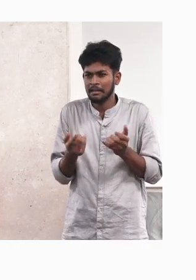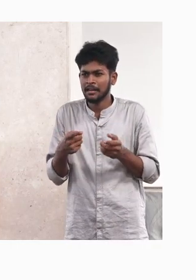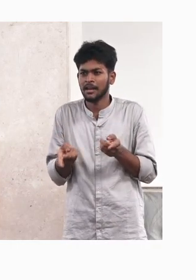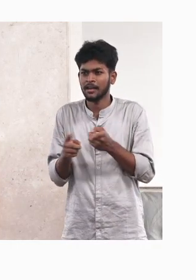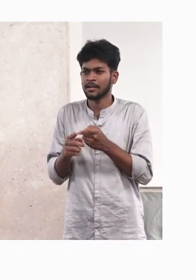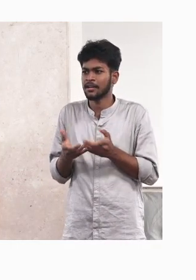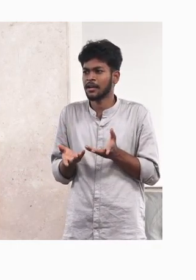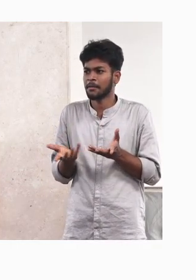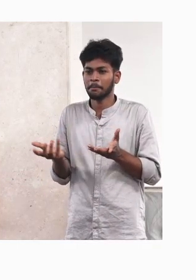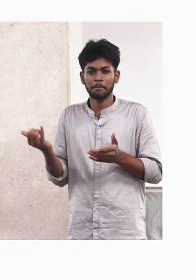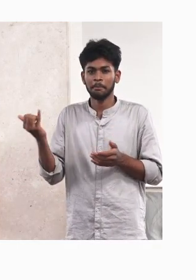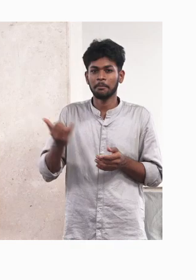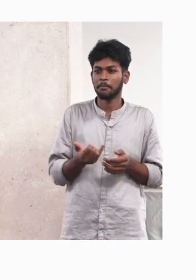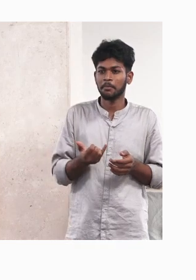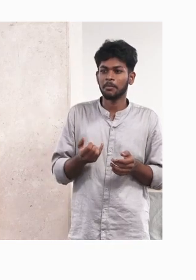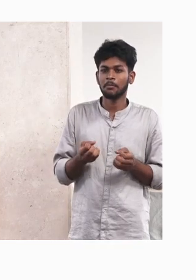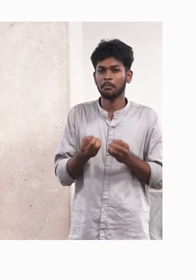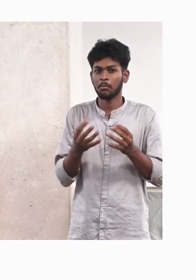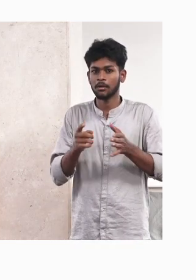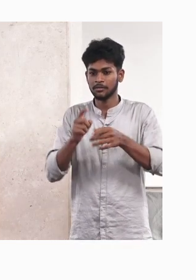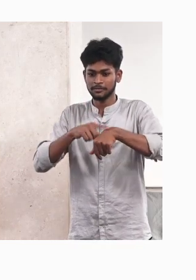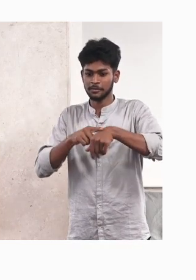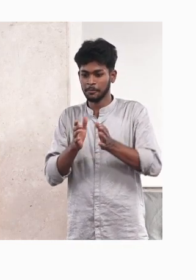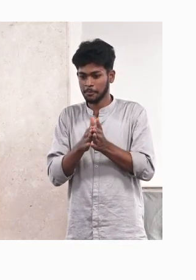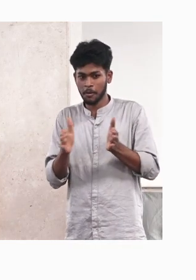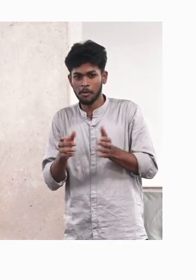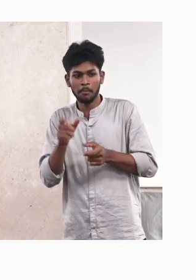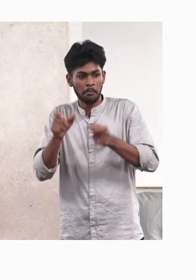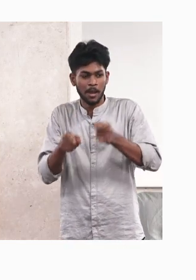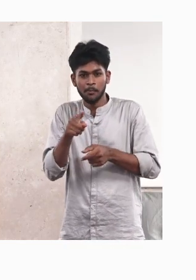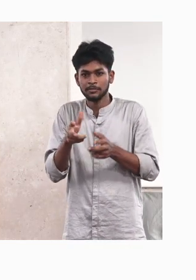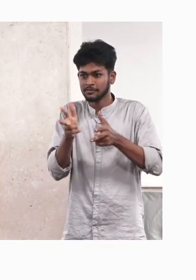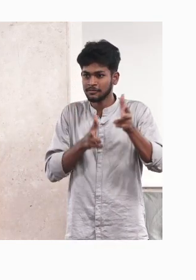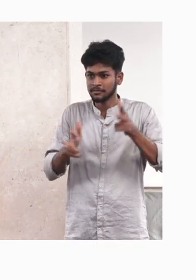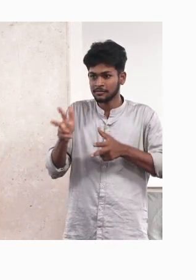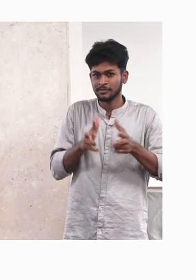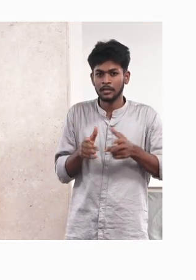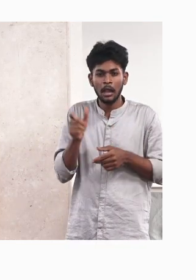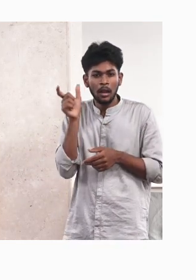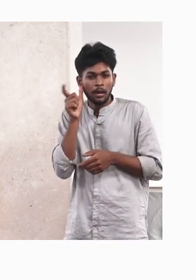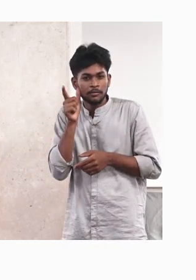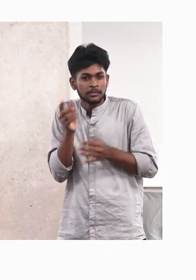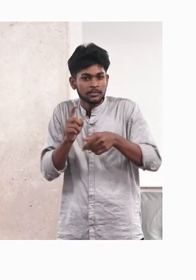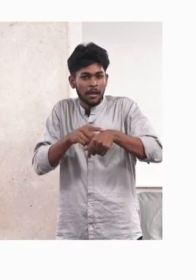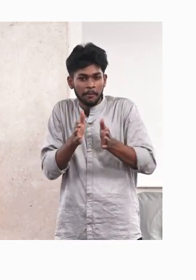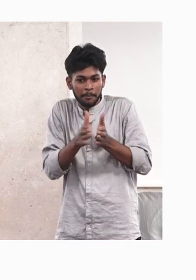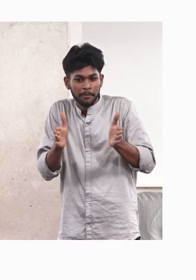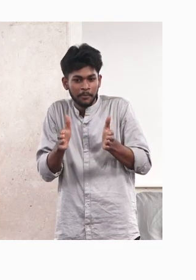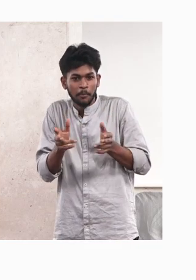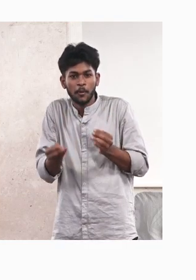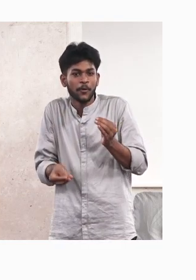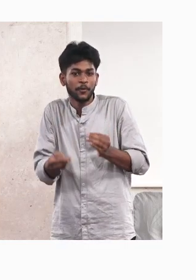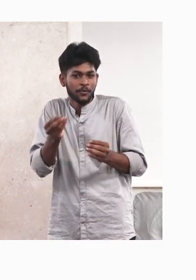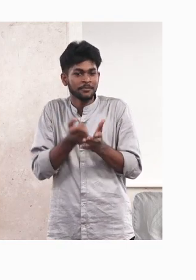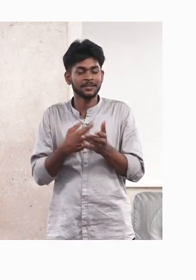வந்ததுக்கு அப்புறம் இன்னும் நிறைய அதிகமா அவங்களோட டைம் வந்துட்டு அவங்க என்ன சொல்றாங்கன்றத வந்து நாங்க லிசன் பண்றதை இன்னும் ஜாஸ்தி நம்ம வந்துட்டு